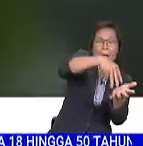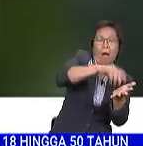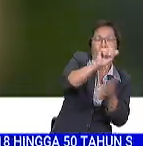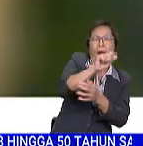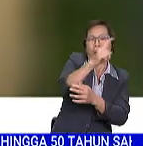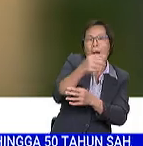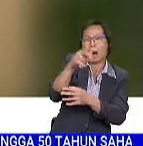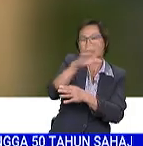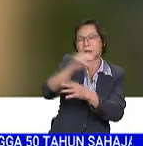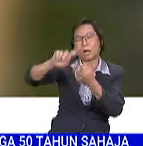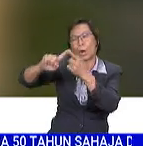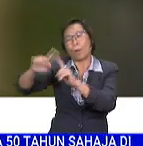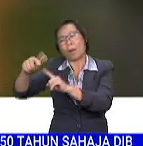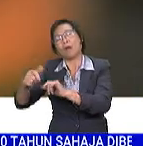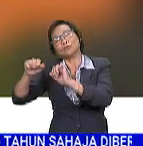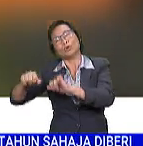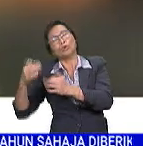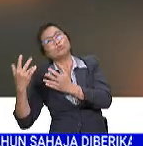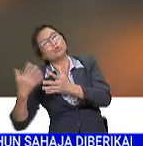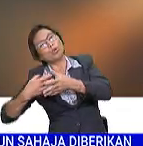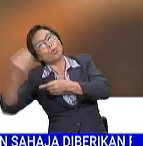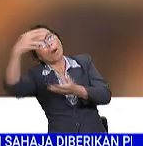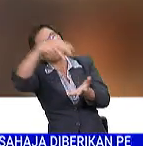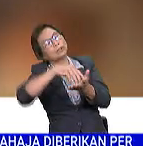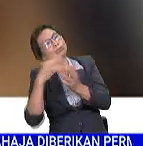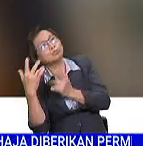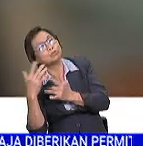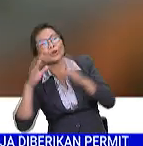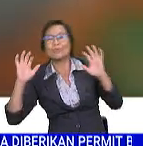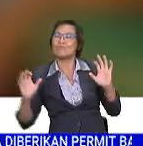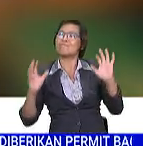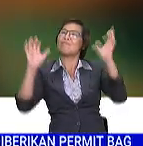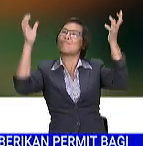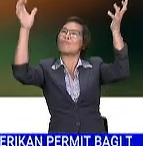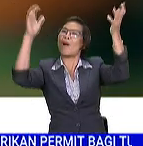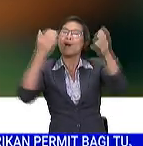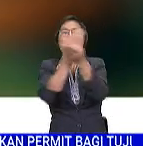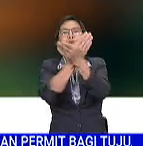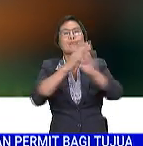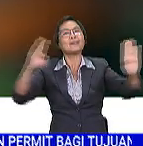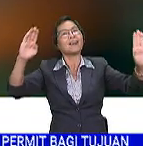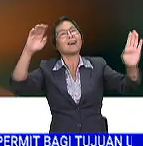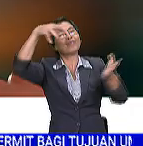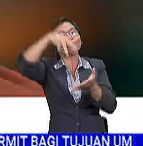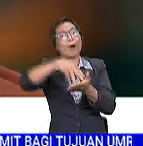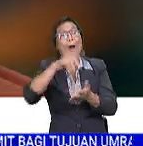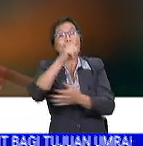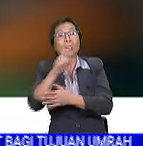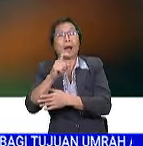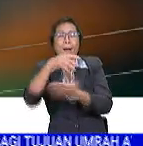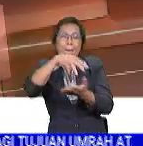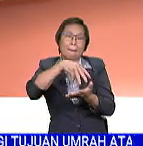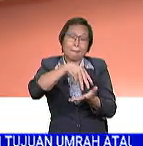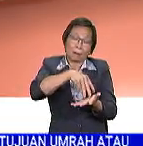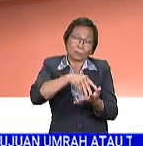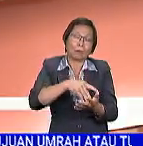Azhar bersama beberapa rakan lain sanggup menunggu di luar penjara dan meraihkan kebebasan Syahrizal. Bekas banduan itu terharu dengan